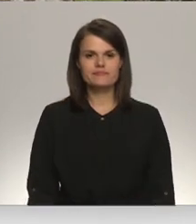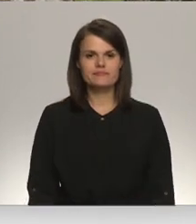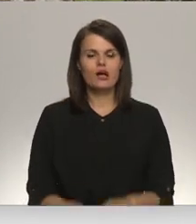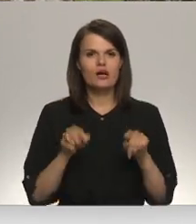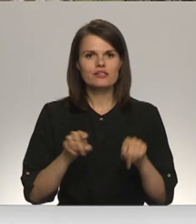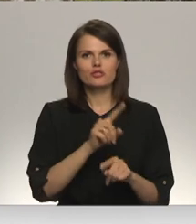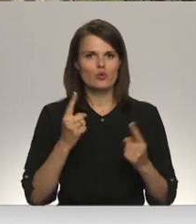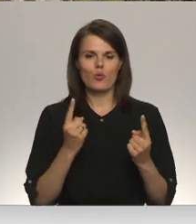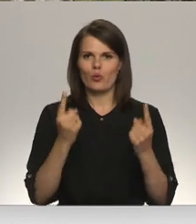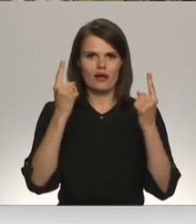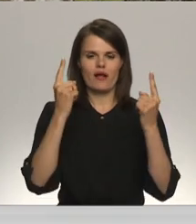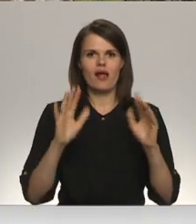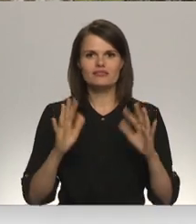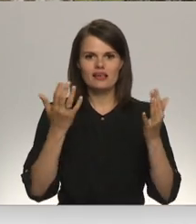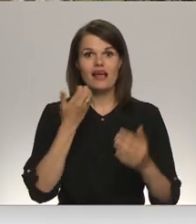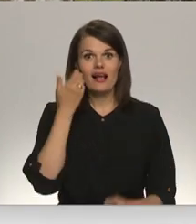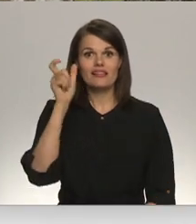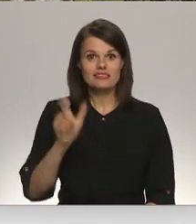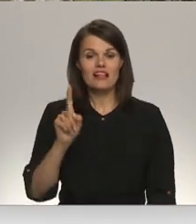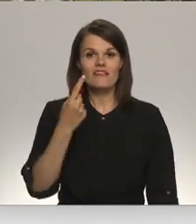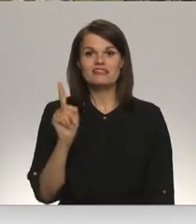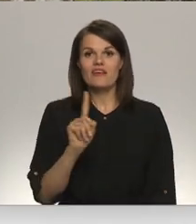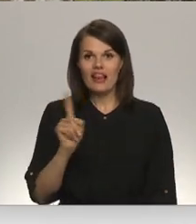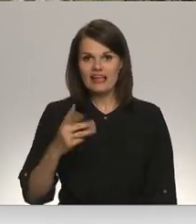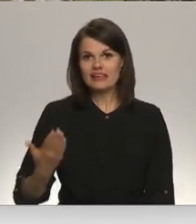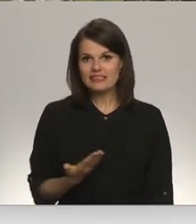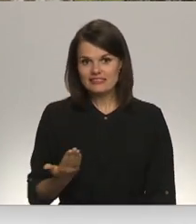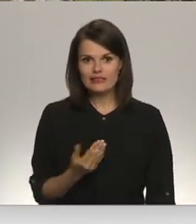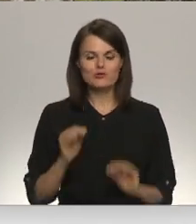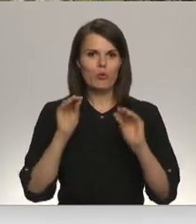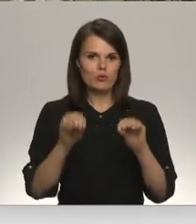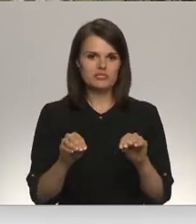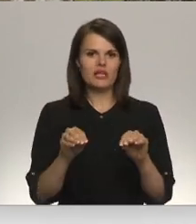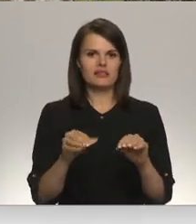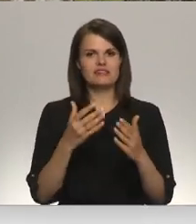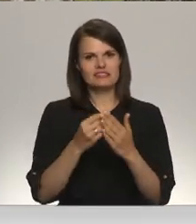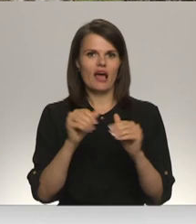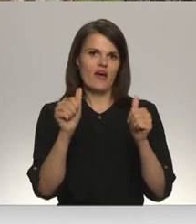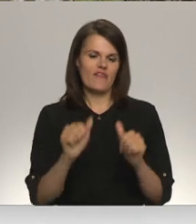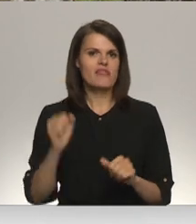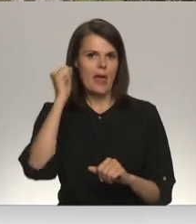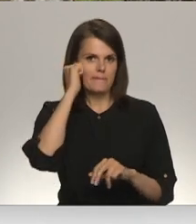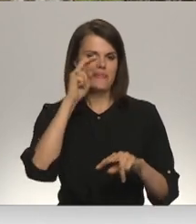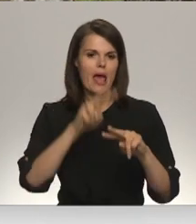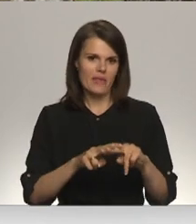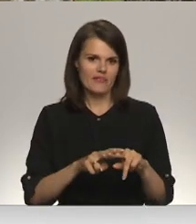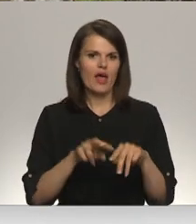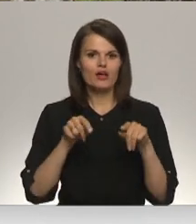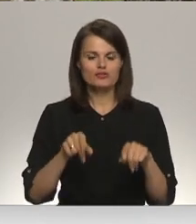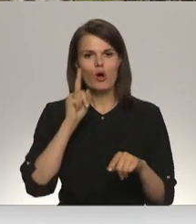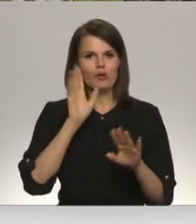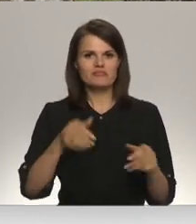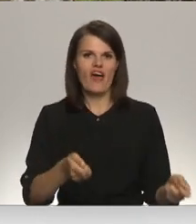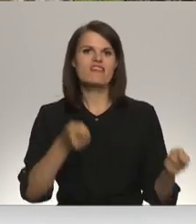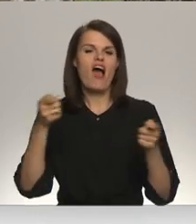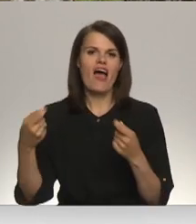Šis ir unikāls gadījums. Kad cilvēkam vēl dzīva mesot, tiek uzstādīts kaut kāds savu veidu piemineklis. Ja? Nu, šis ir, protams, bīdāms un